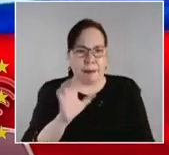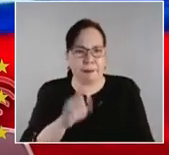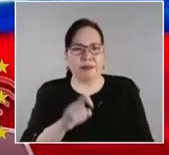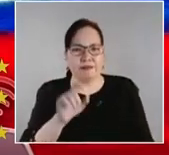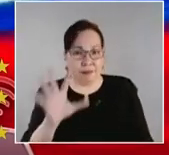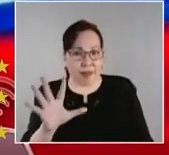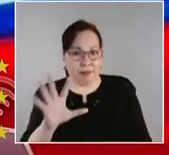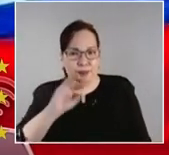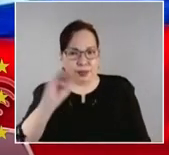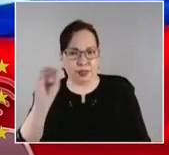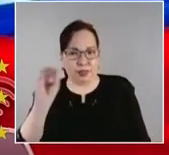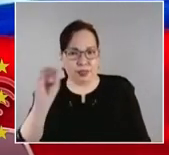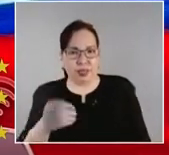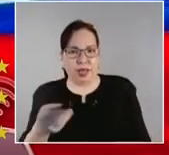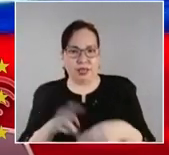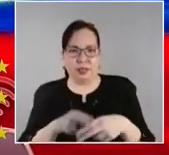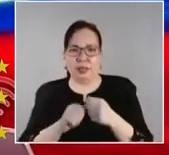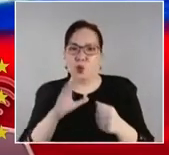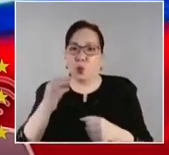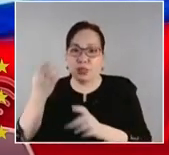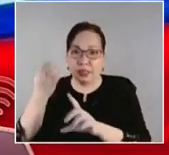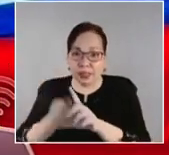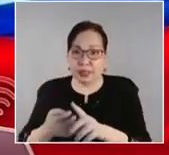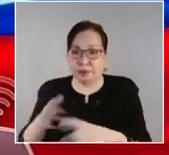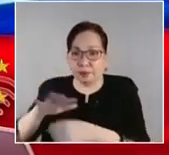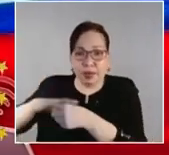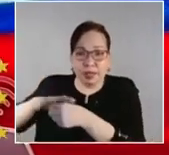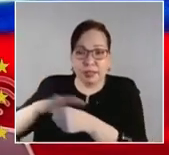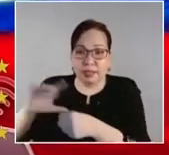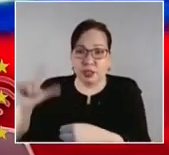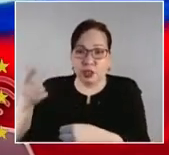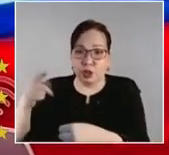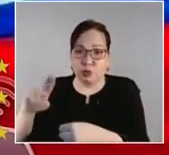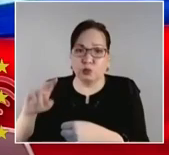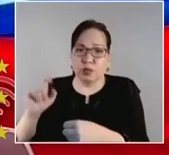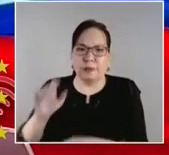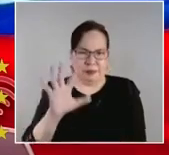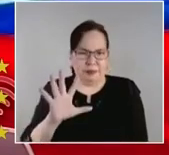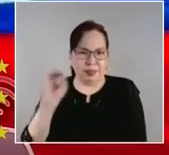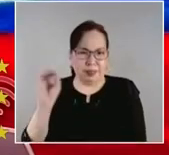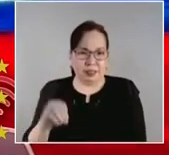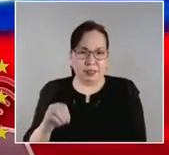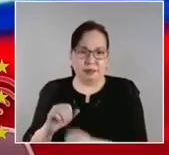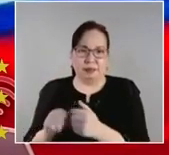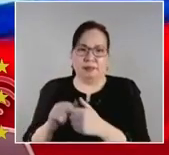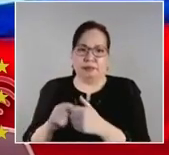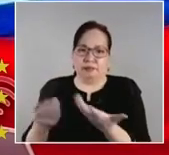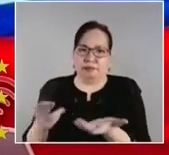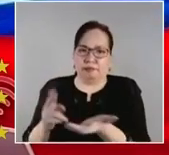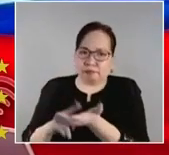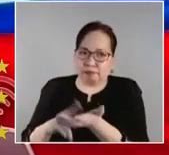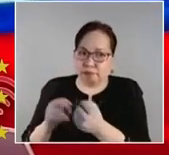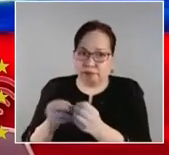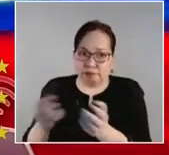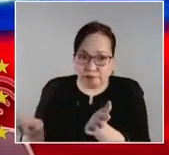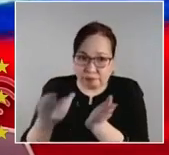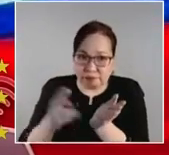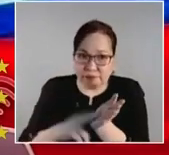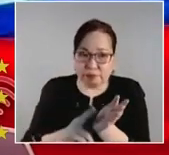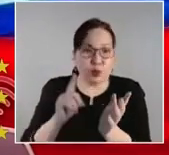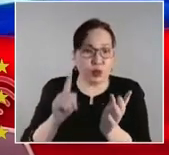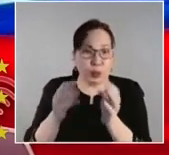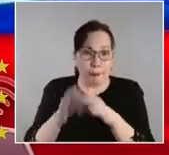mong butante in every district. Mm. Hindi po dapat kasama yon sa ano. At ang pinaka-importante po,